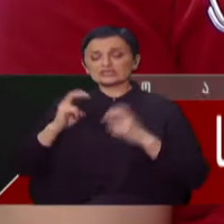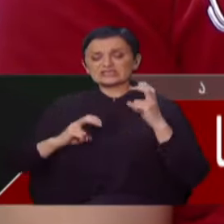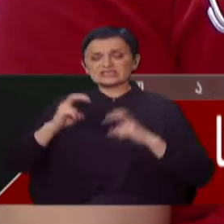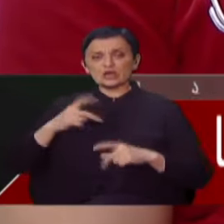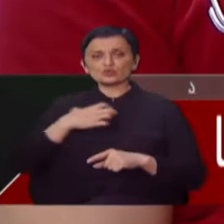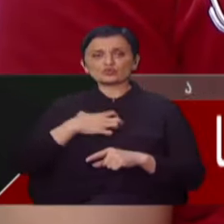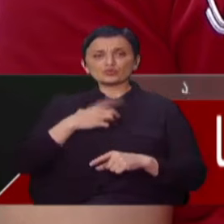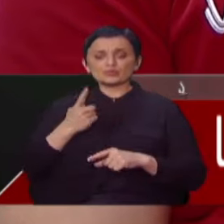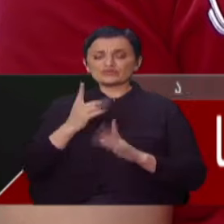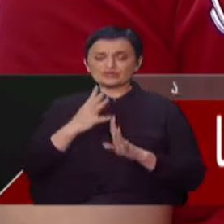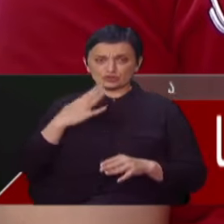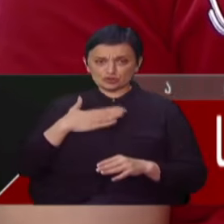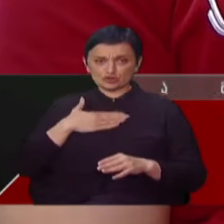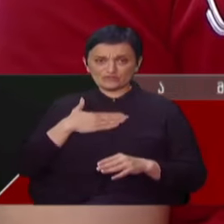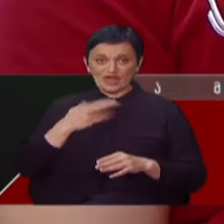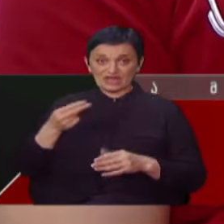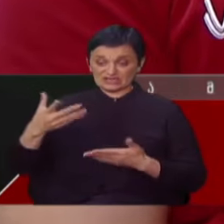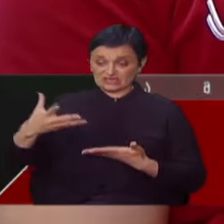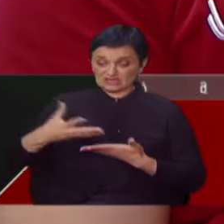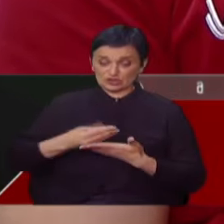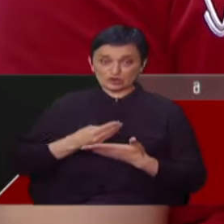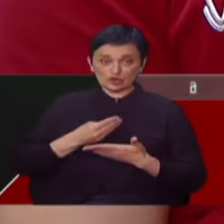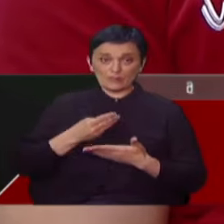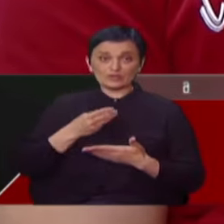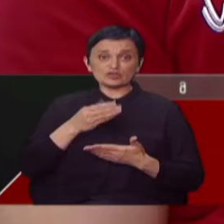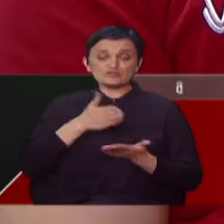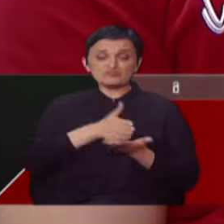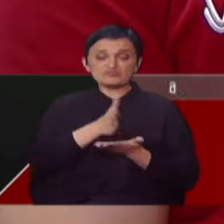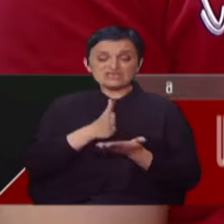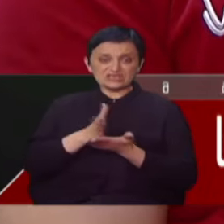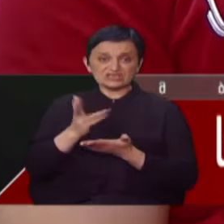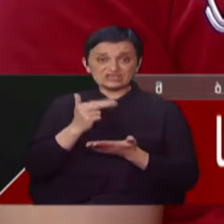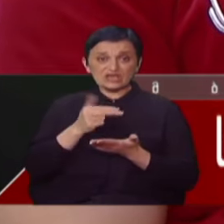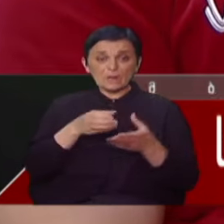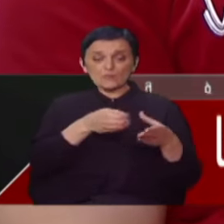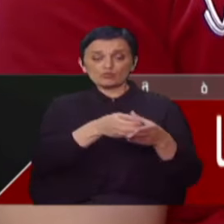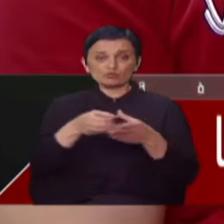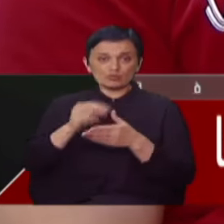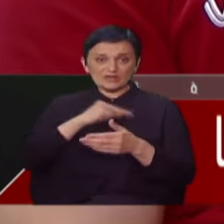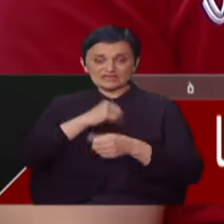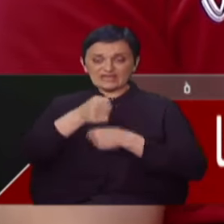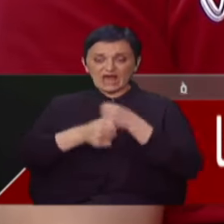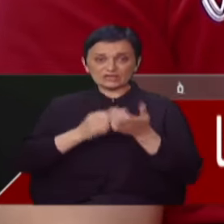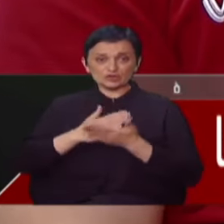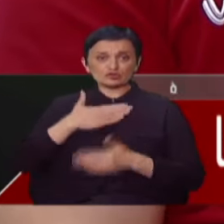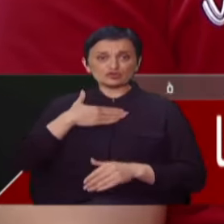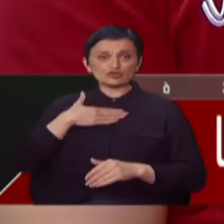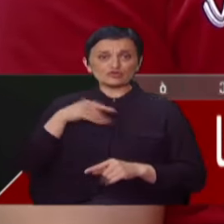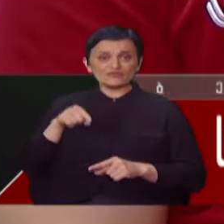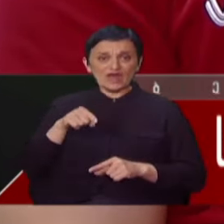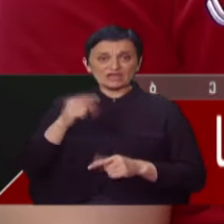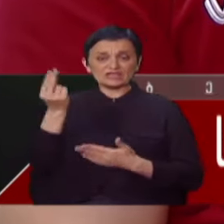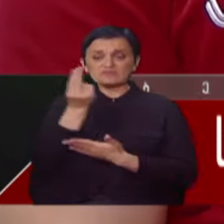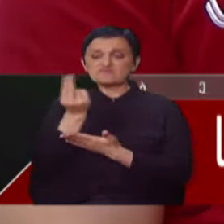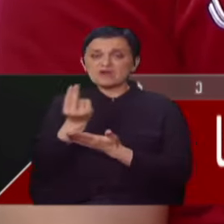ის არის პროექტში, რომ ჩვენ შანშებოსული თან ხახ მარდება ის სოციალურ ბიზნესს და ასევე რა მიზნობრივი ჯგუფები ყავს დასაქმებული. ჩვენთან